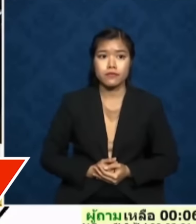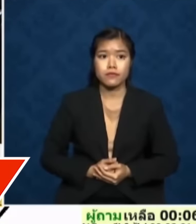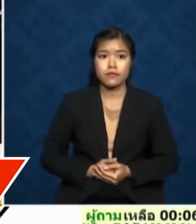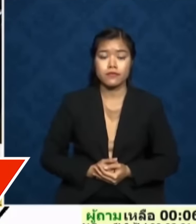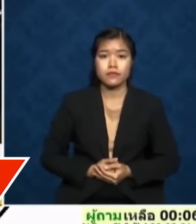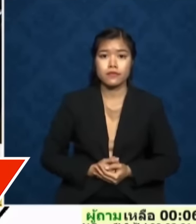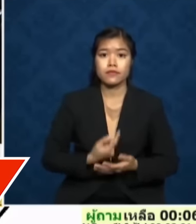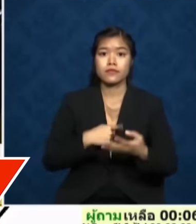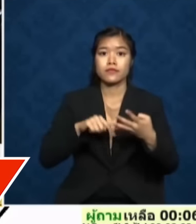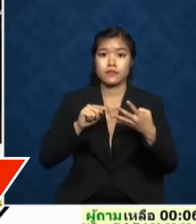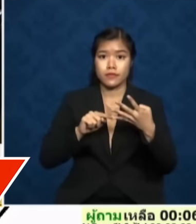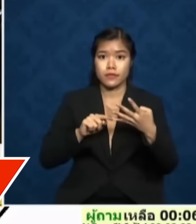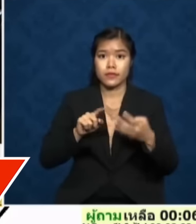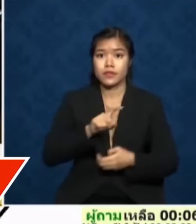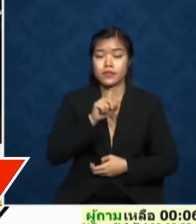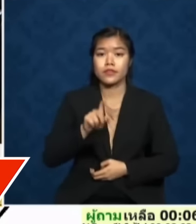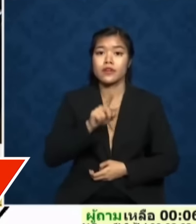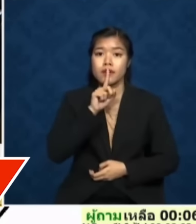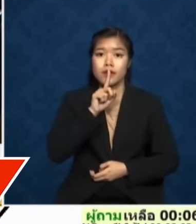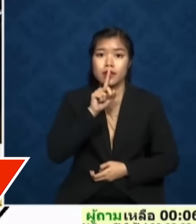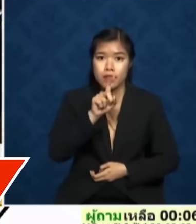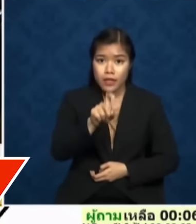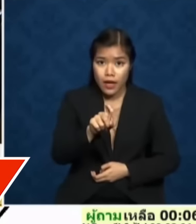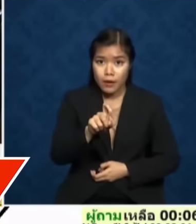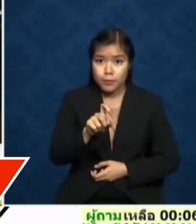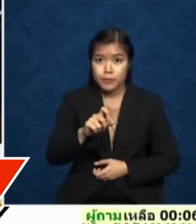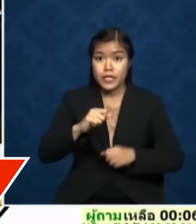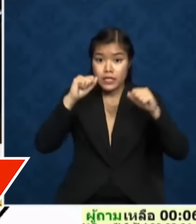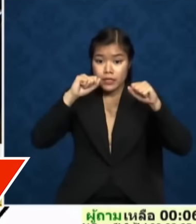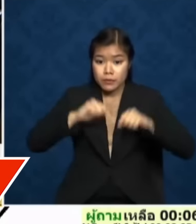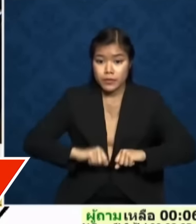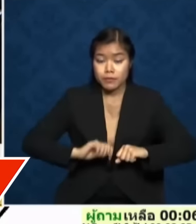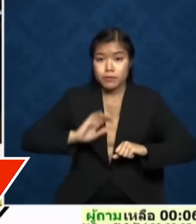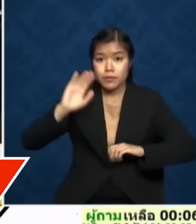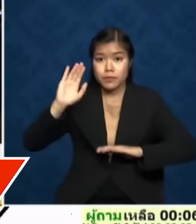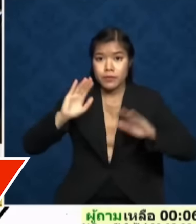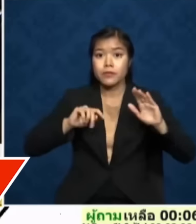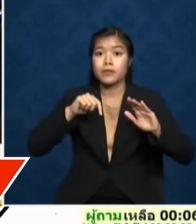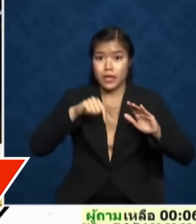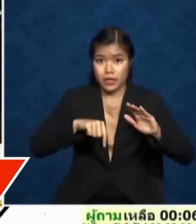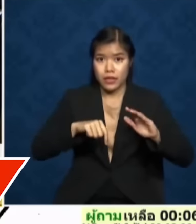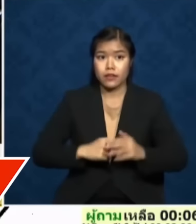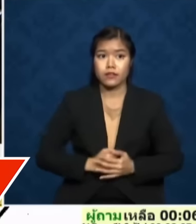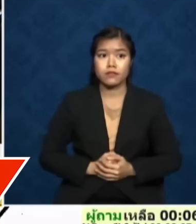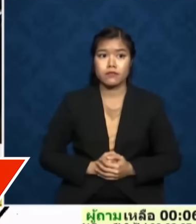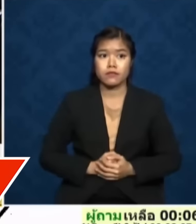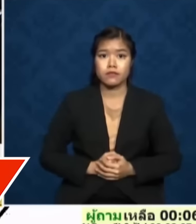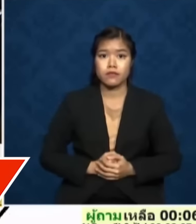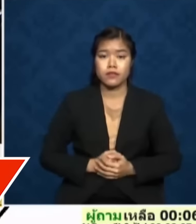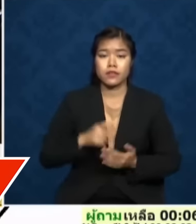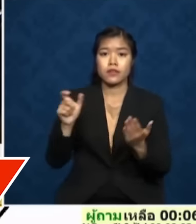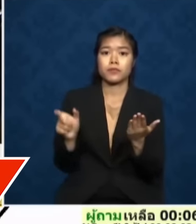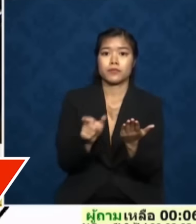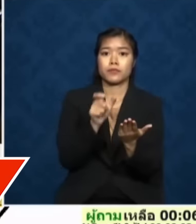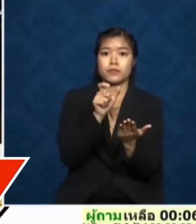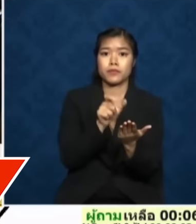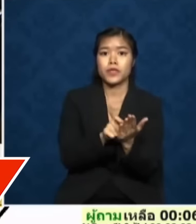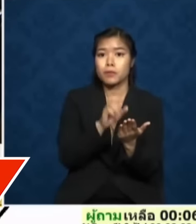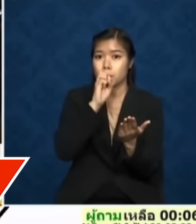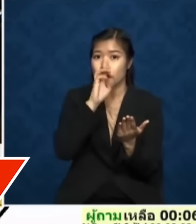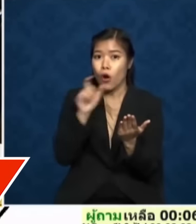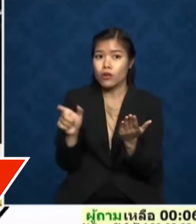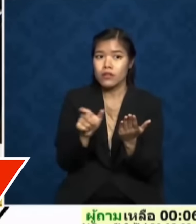ในคำถามที่จะทำประชามตินี้นะครับไม่มีการระบุว่าจะให้